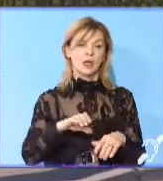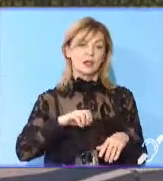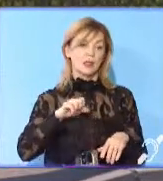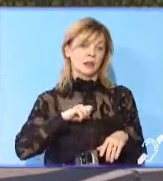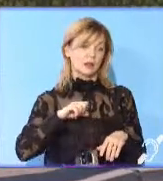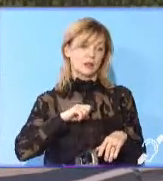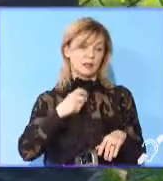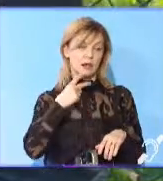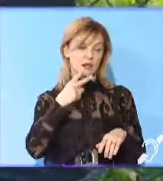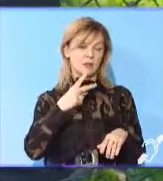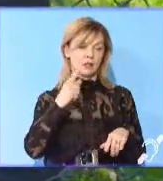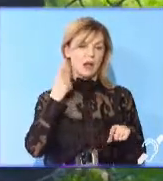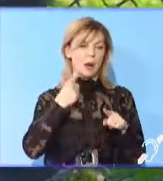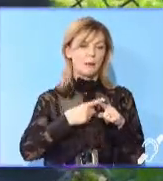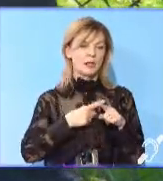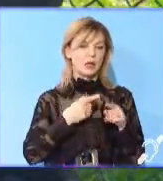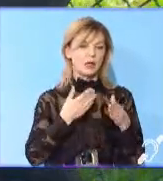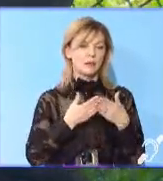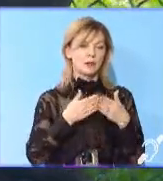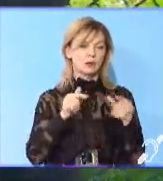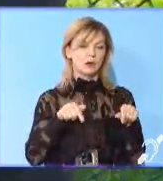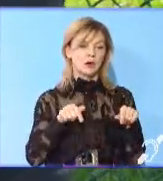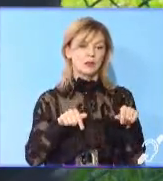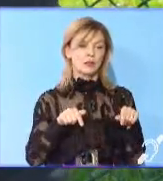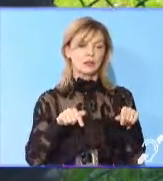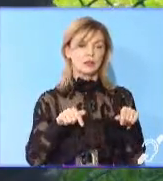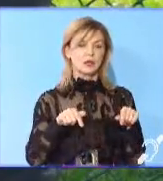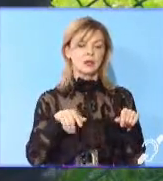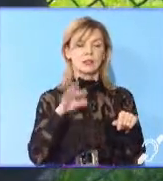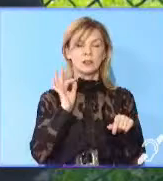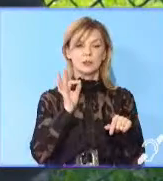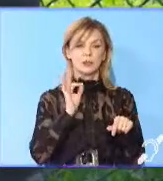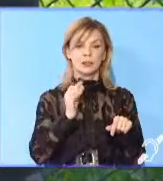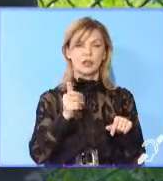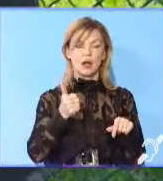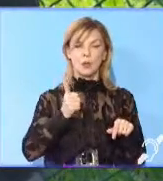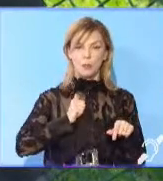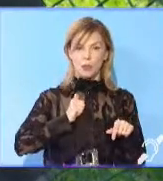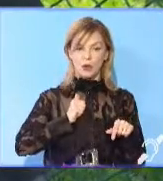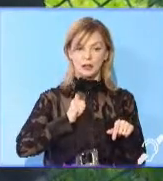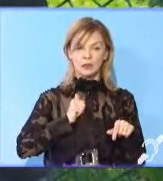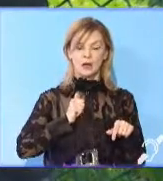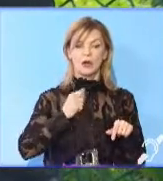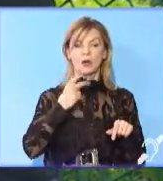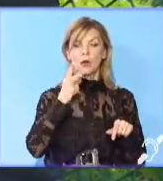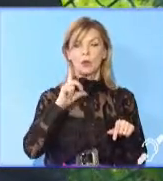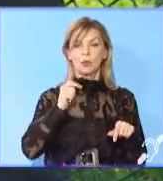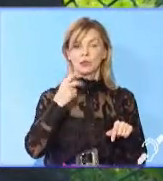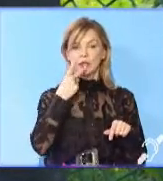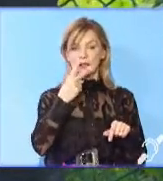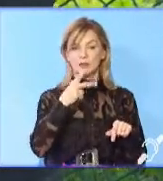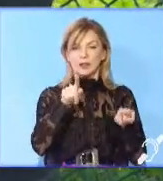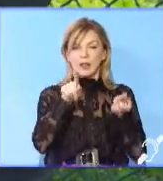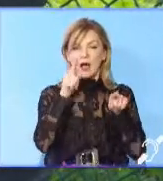uitați la feronerie, pentru că feroneria aceasta, în special poarta, o găsiți identică pe